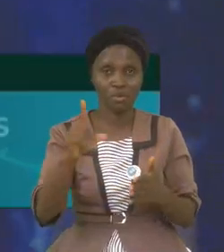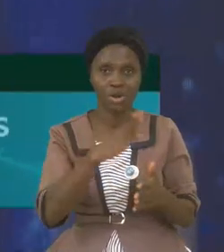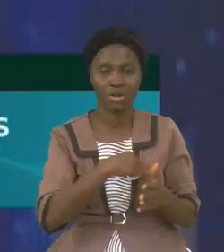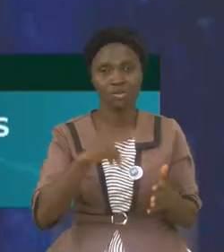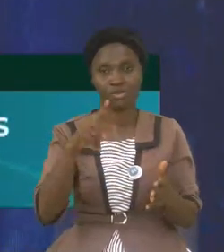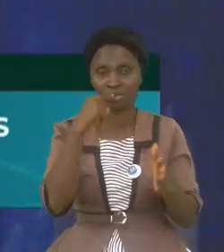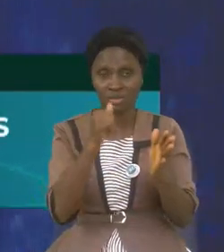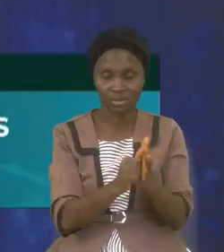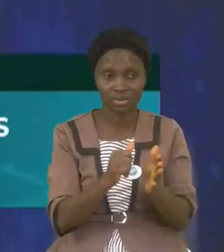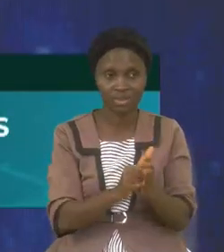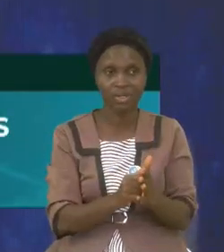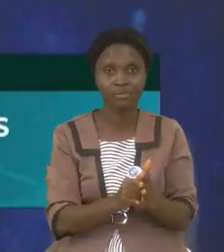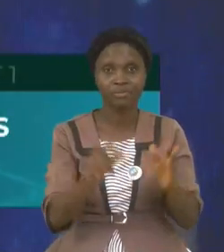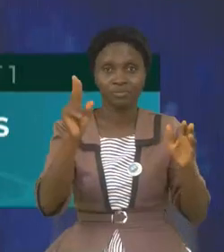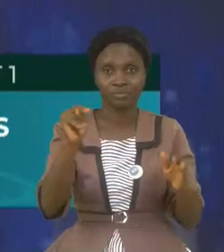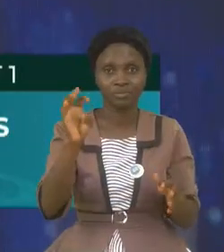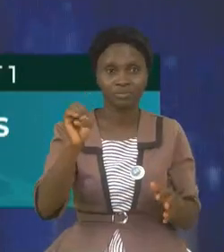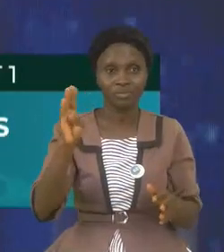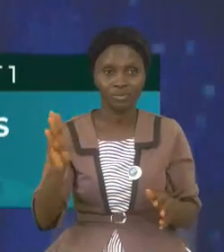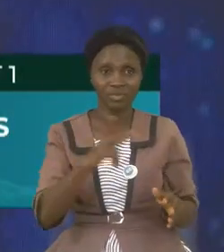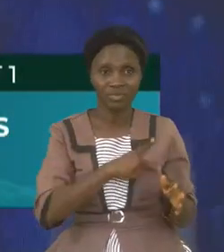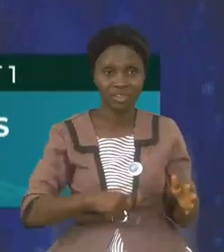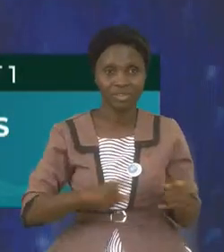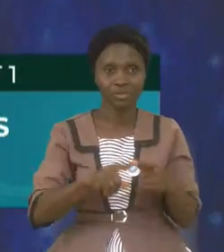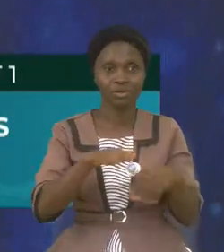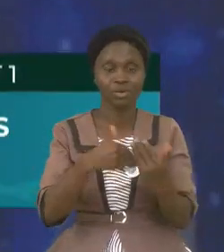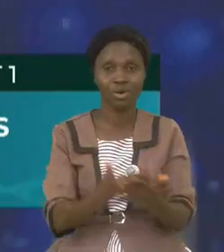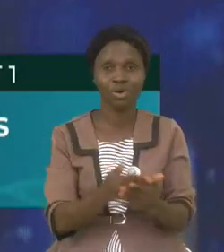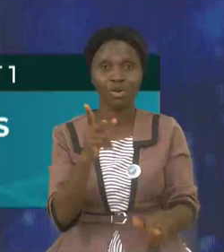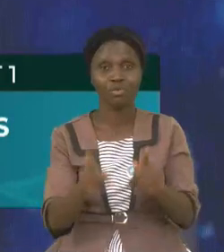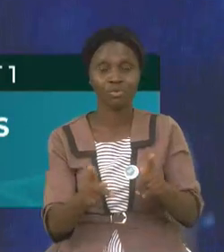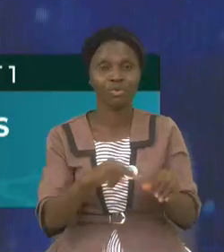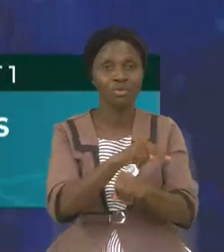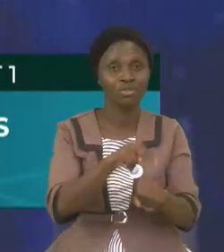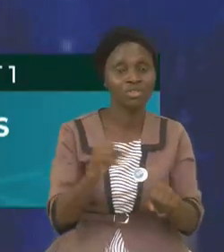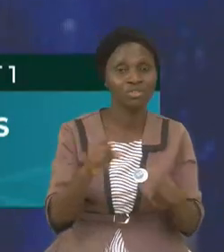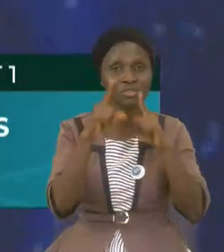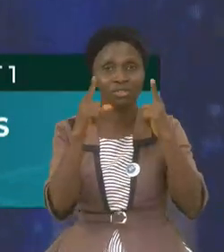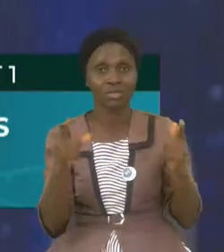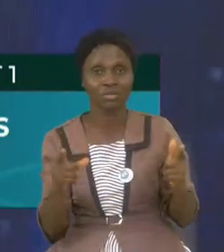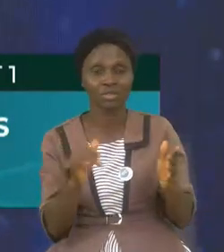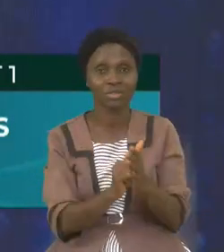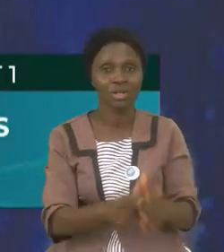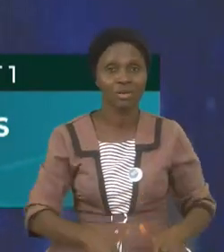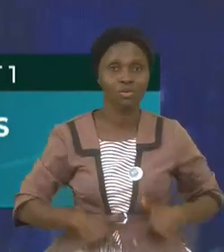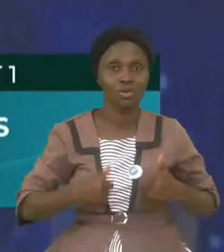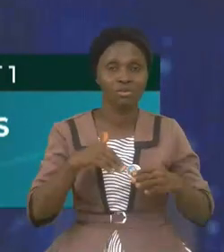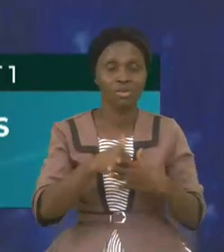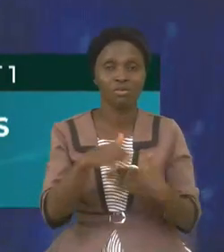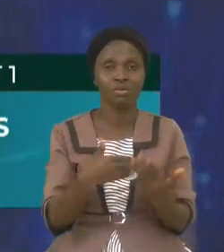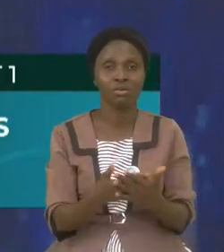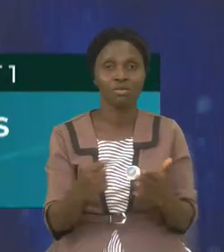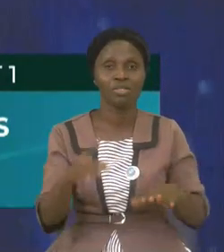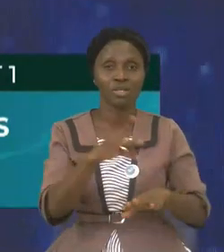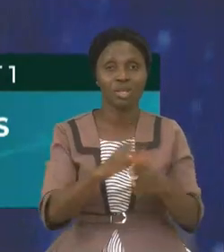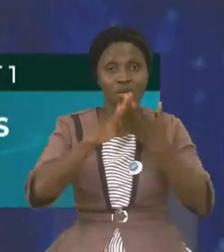des prodiges à tout moment. Daniel 4, 1 qui dit, Nebuchadnezzar, roi à tous les peuples, aux nations,